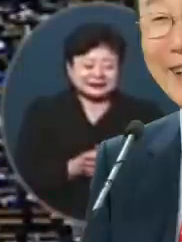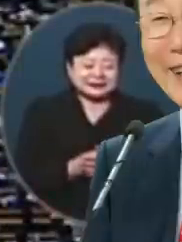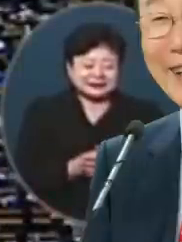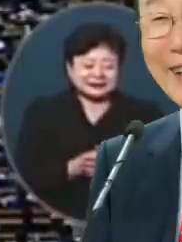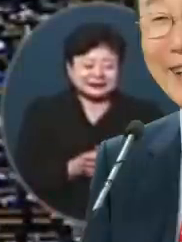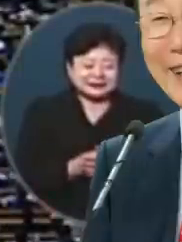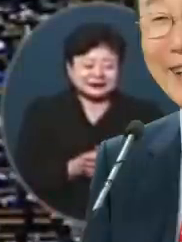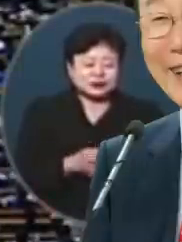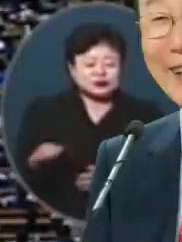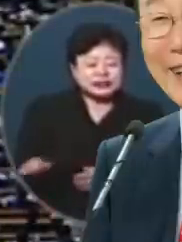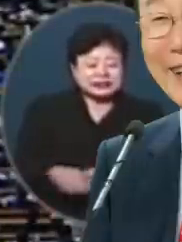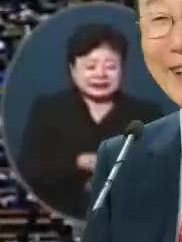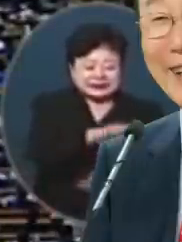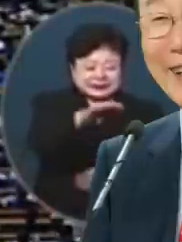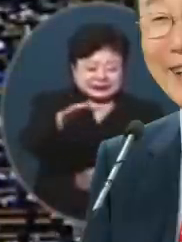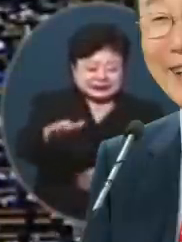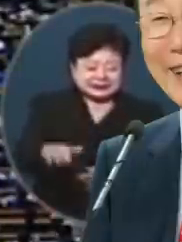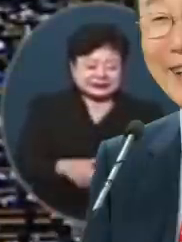우리는